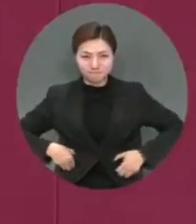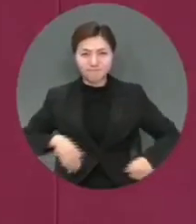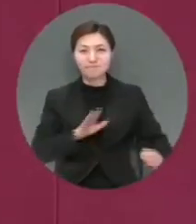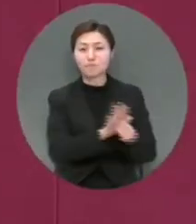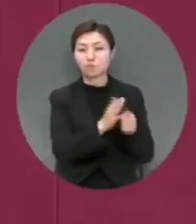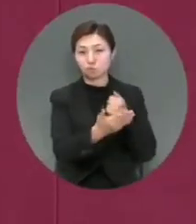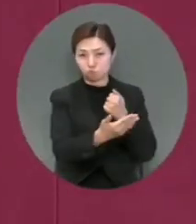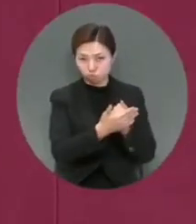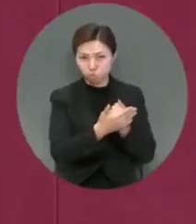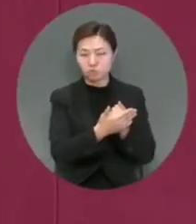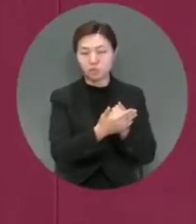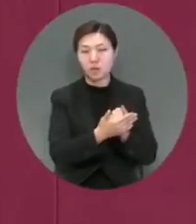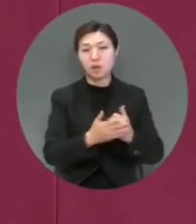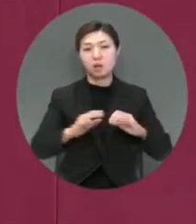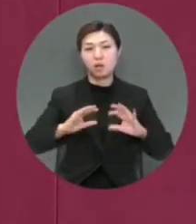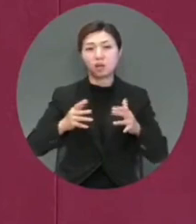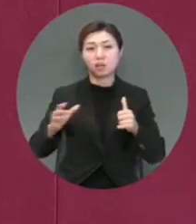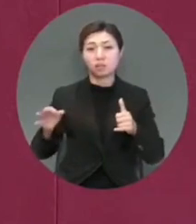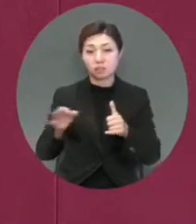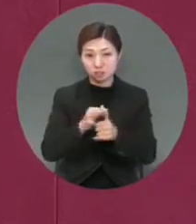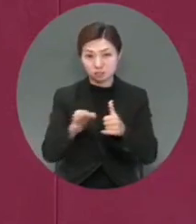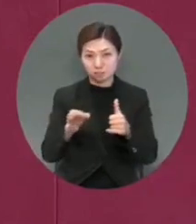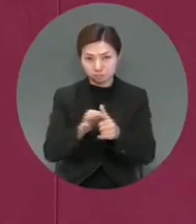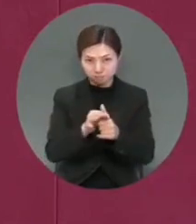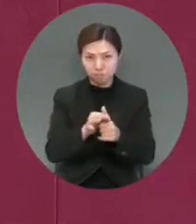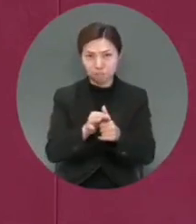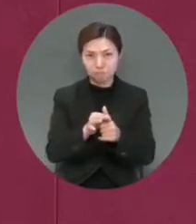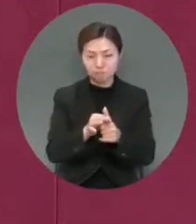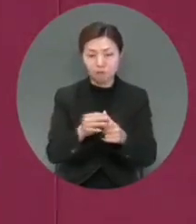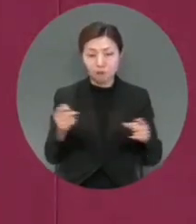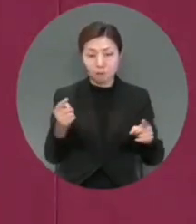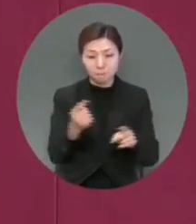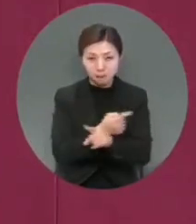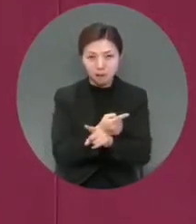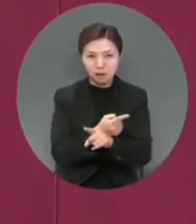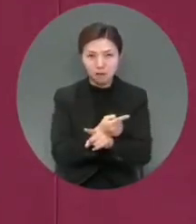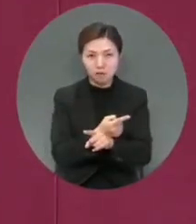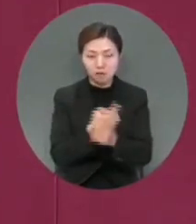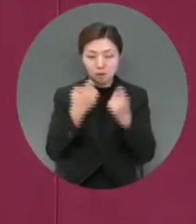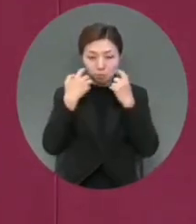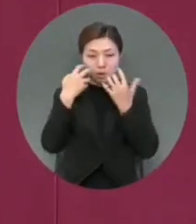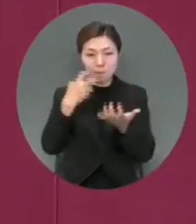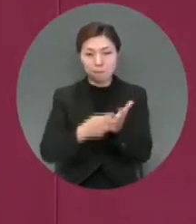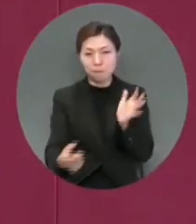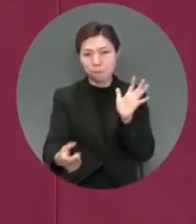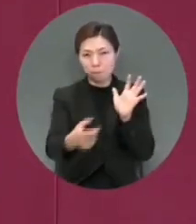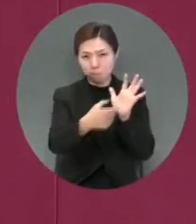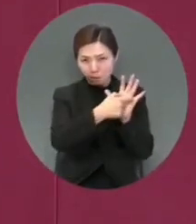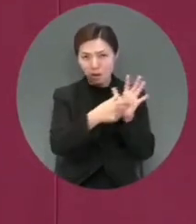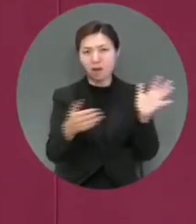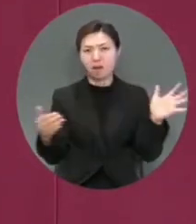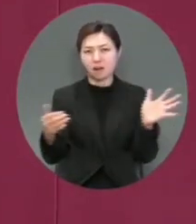법률로 확정할 때까지 적극 참여하고 최선을 다해 지원하겠습니다.